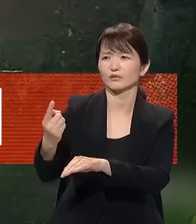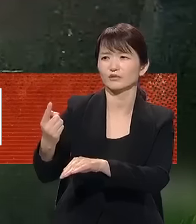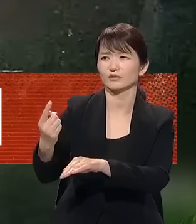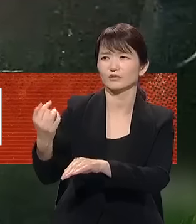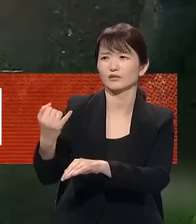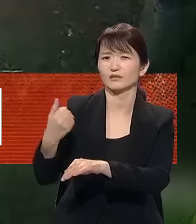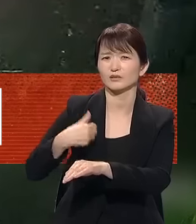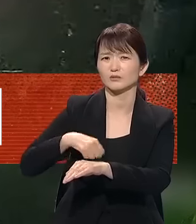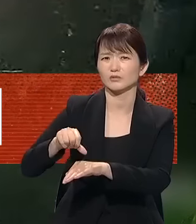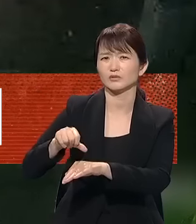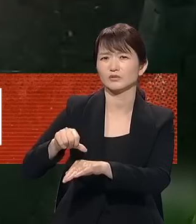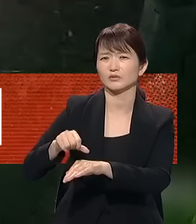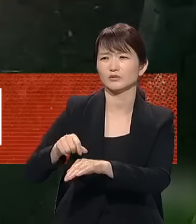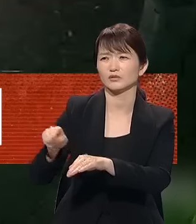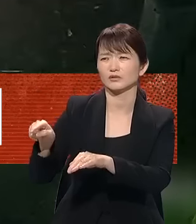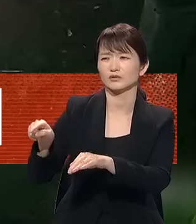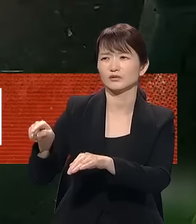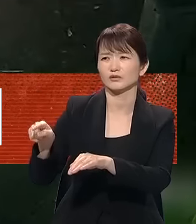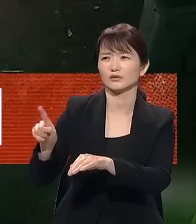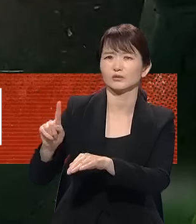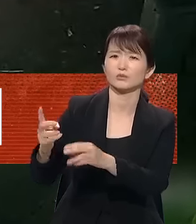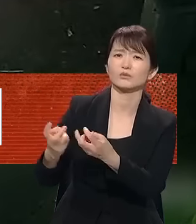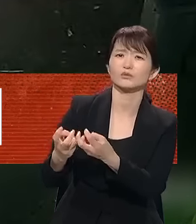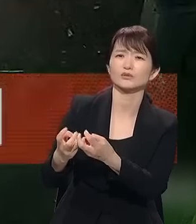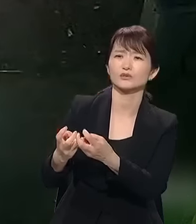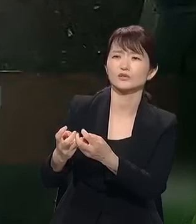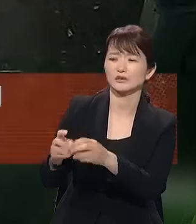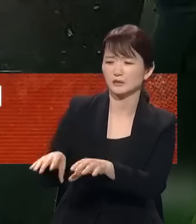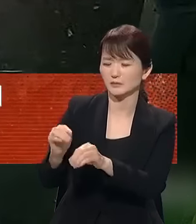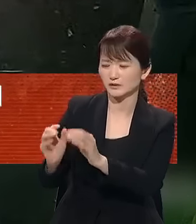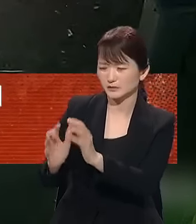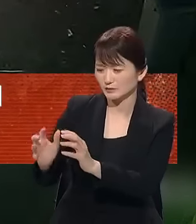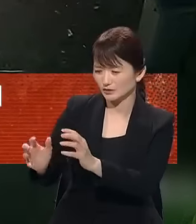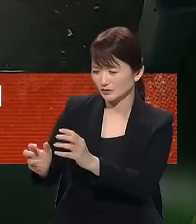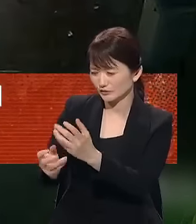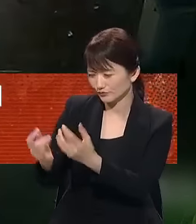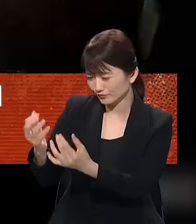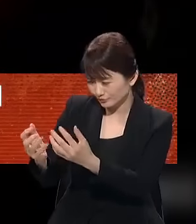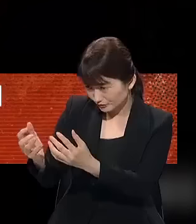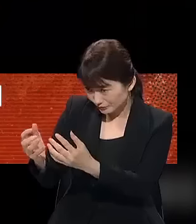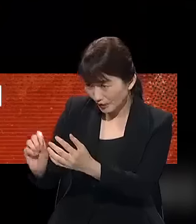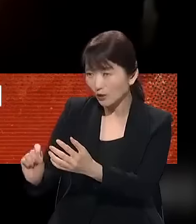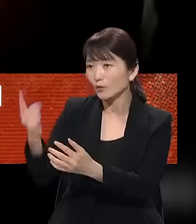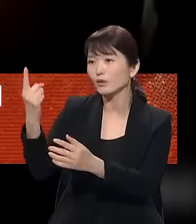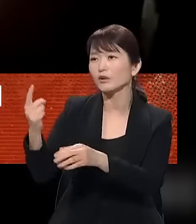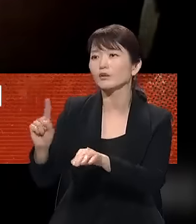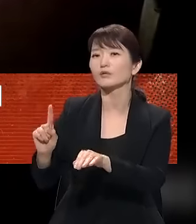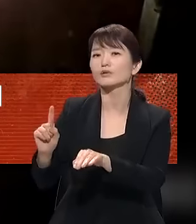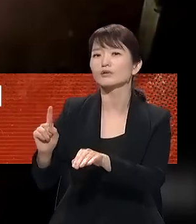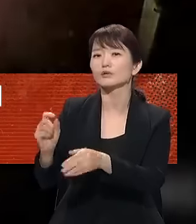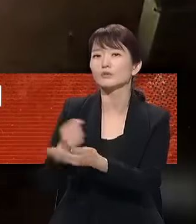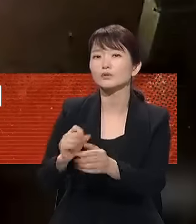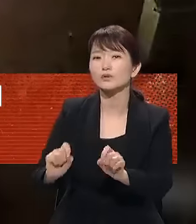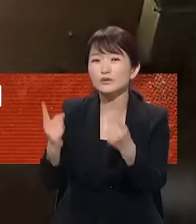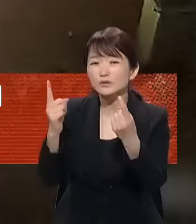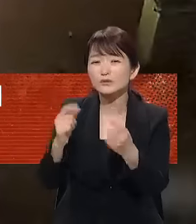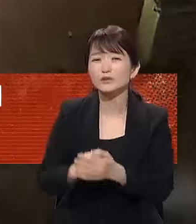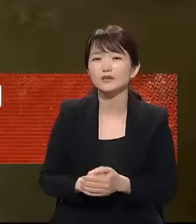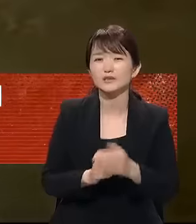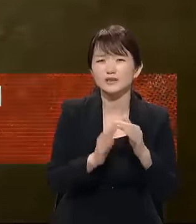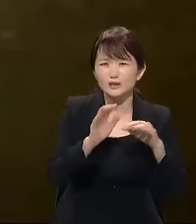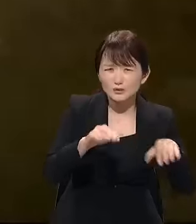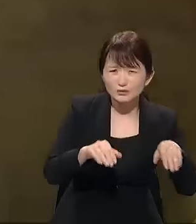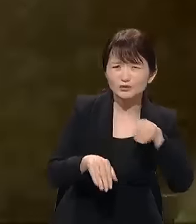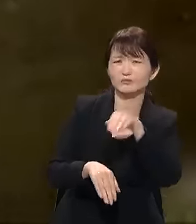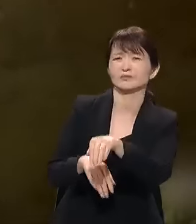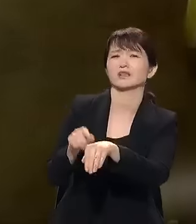같아요. 아까. 당장 차부터 옮겨야지. 네, 여성은 건초를 모아 태우다가 어떻게 사다를 낸 건데 공교롭게도 자기 것이 아니라 이웃집